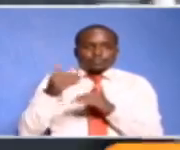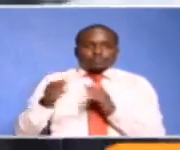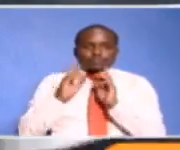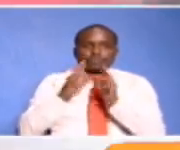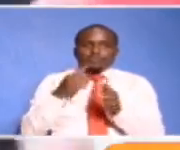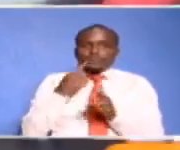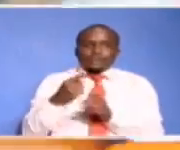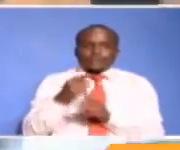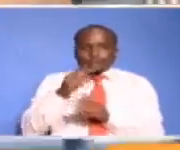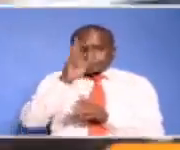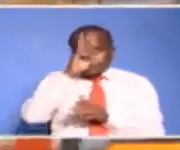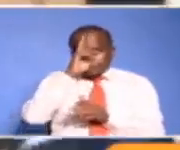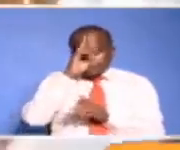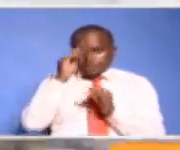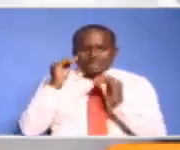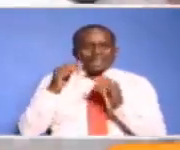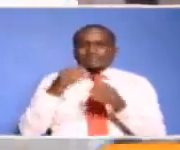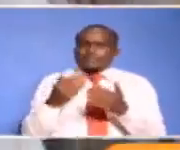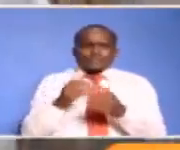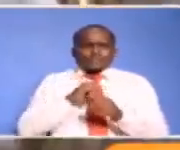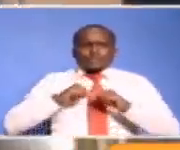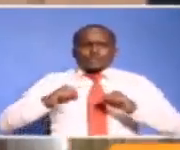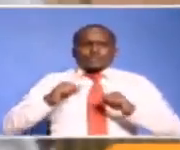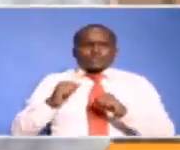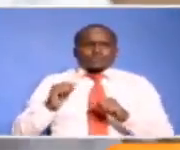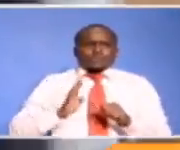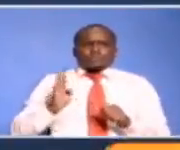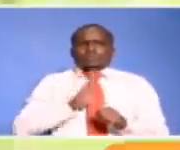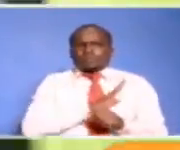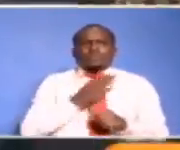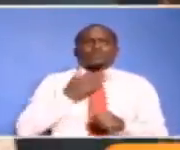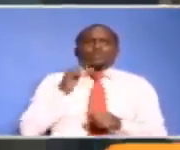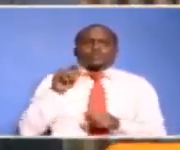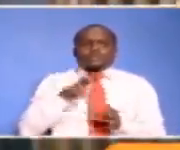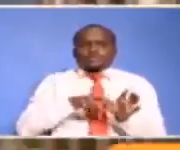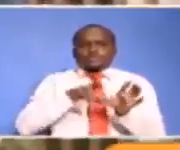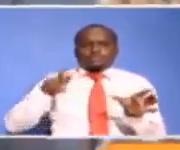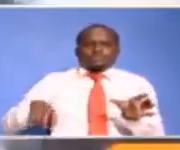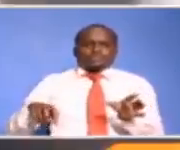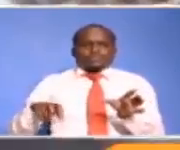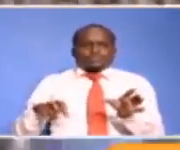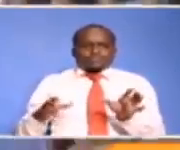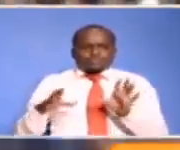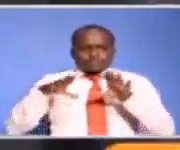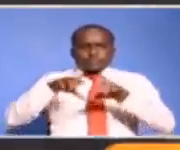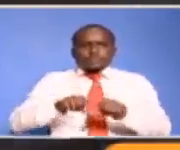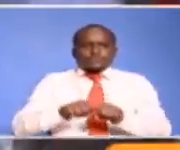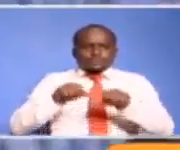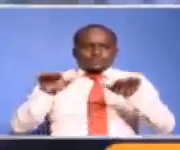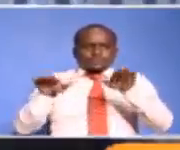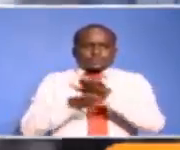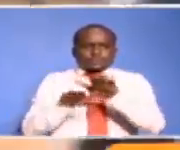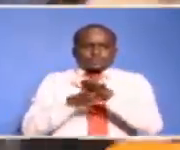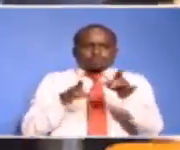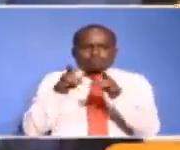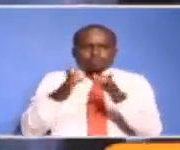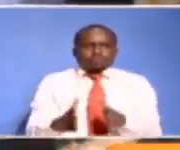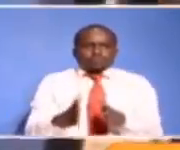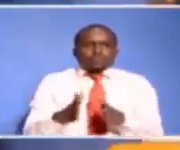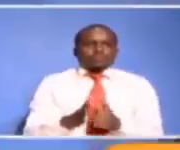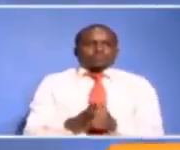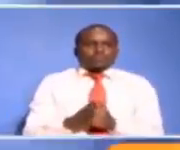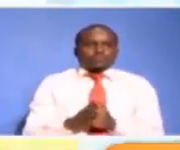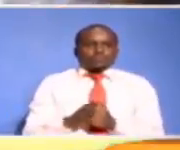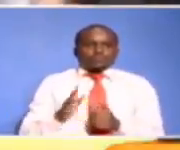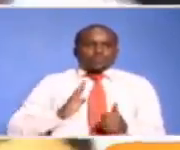kuwa maafisa wa bodi mpya wanamtaka Moguche kuondoka ofisini, nafasi hiyo kushikiliwa na naibu mkurugenzi Osborne Baigwa. Hata